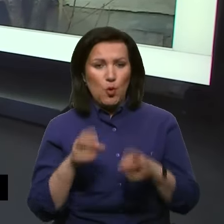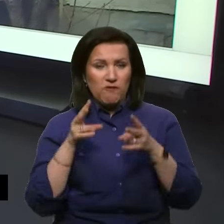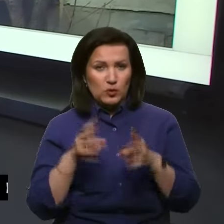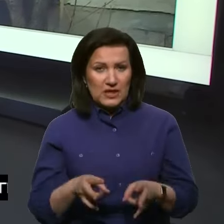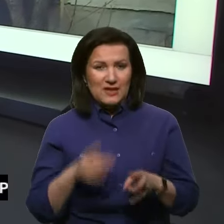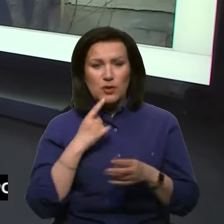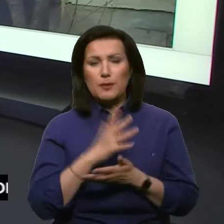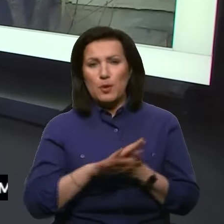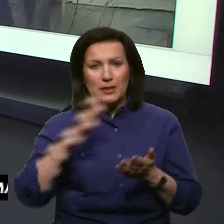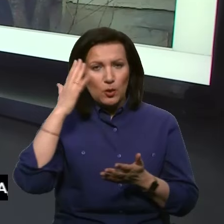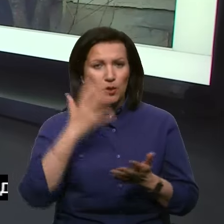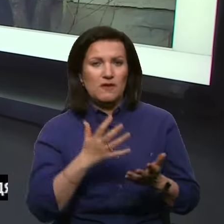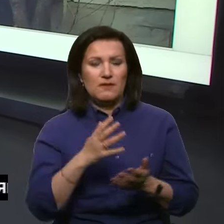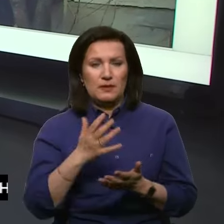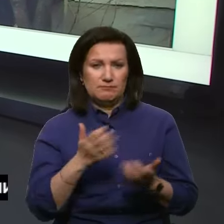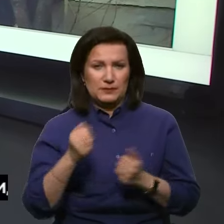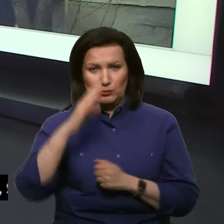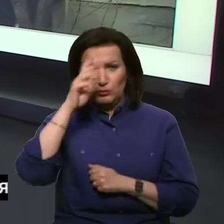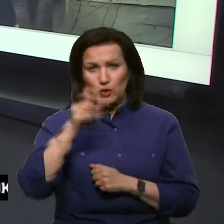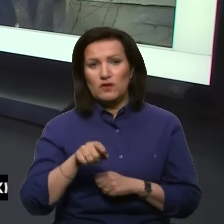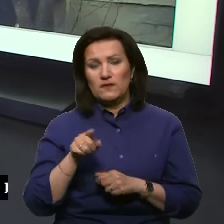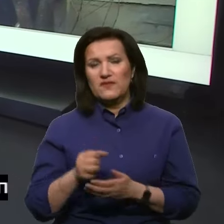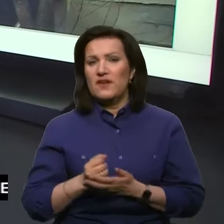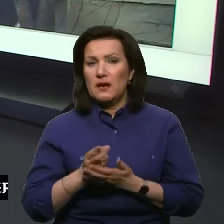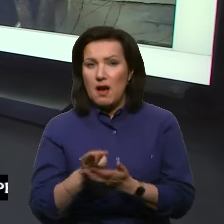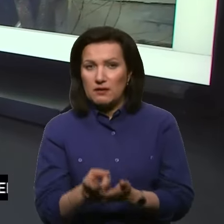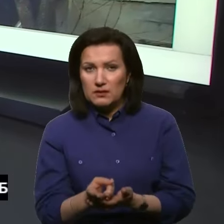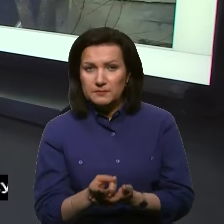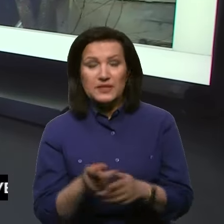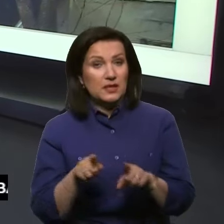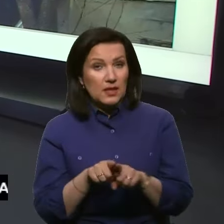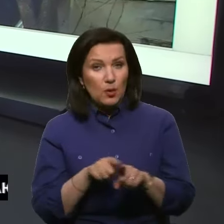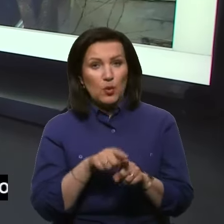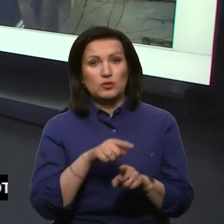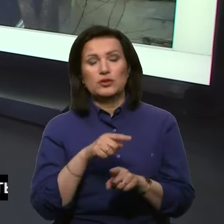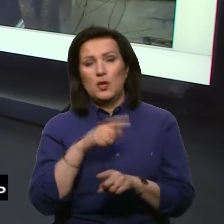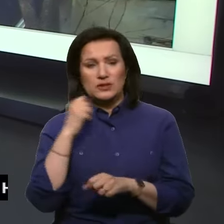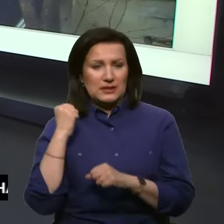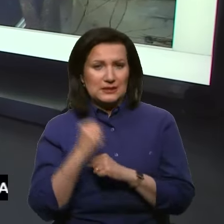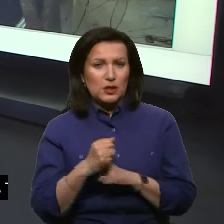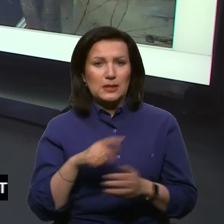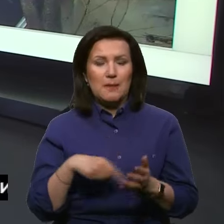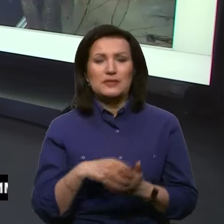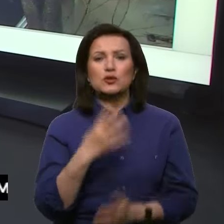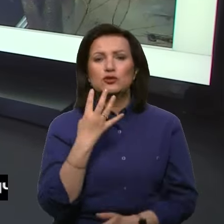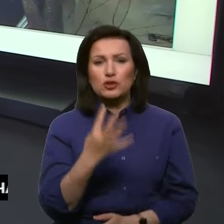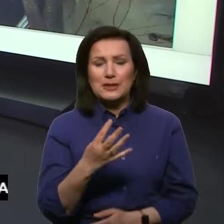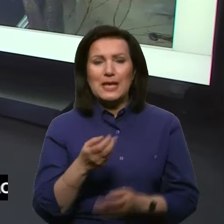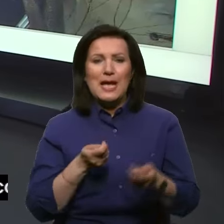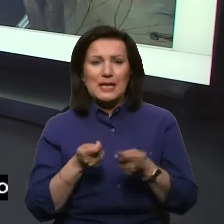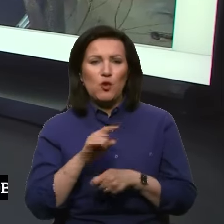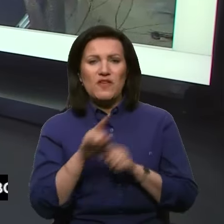травму та поранення голови дістав чоловік. Його доправили до лікарні. Також росіяни скинули на місто 4